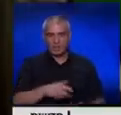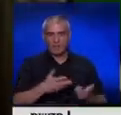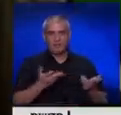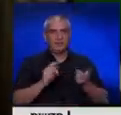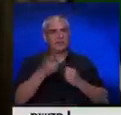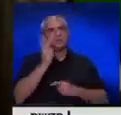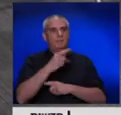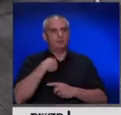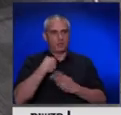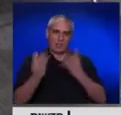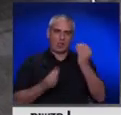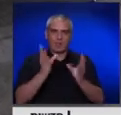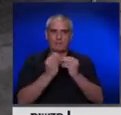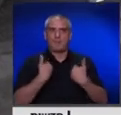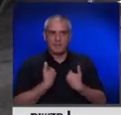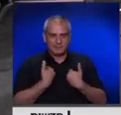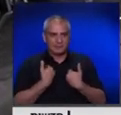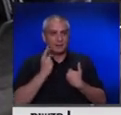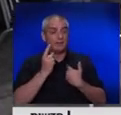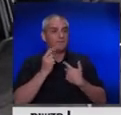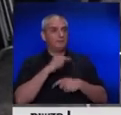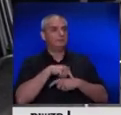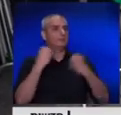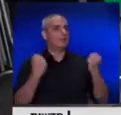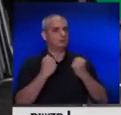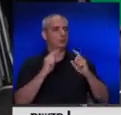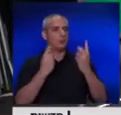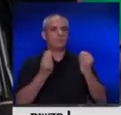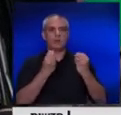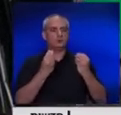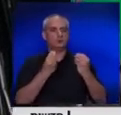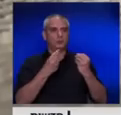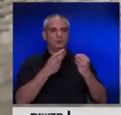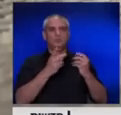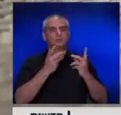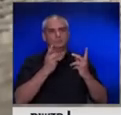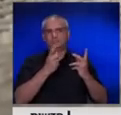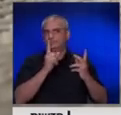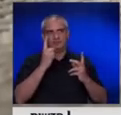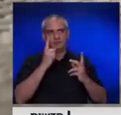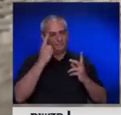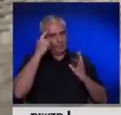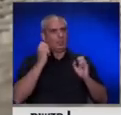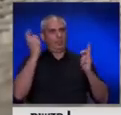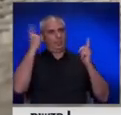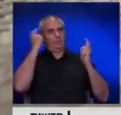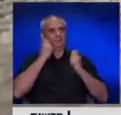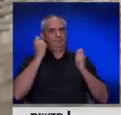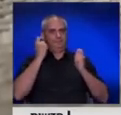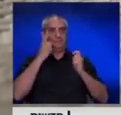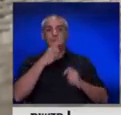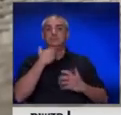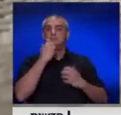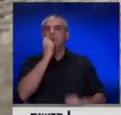מת בכלל להיות איתי במיטה. אבל אז, במהלך החזרות, קורה משהו שלא משאיר לבב מקום לספק. סיפור